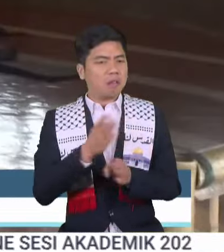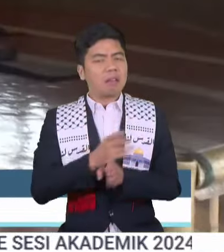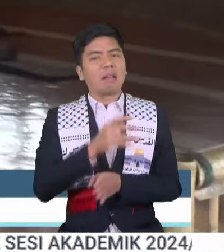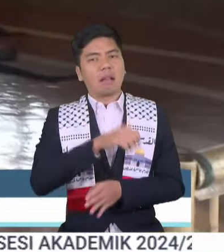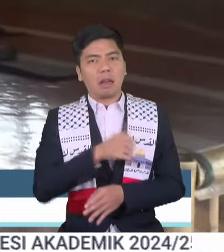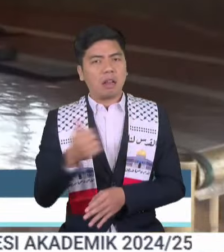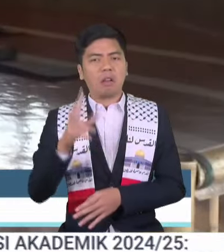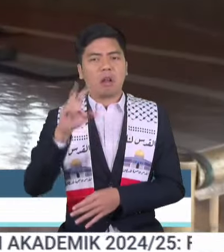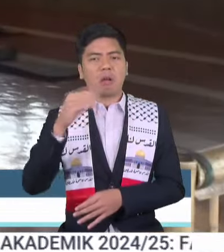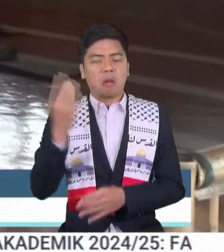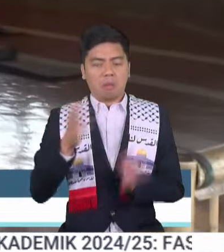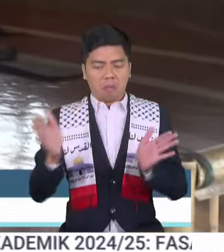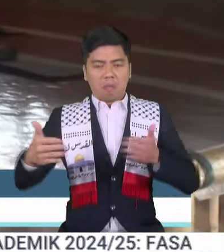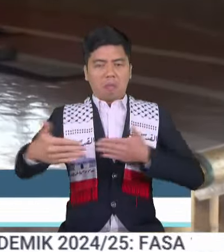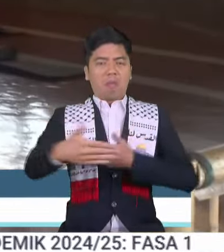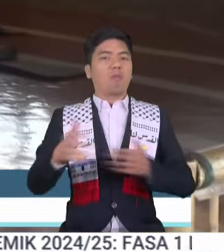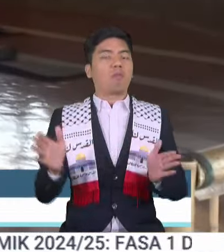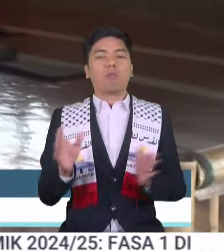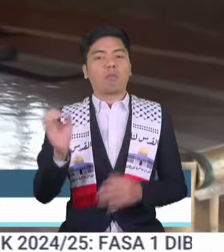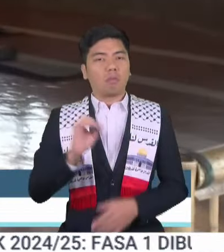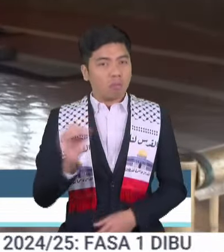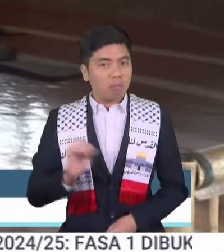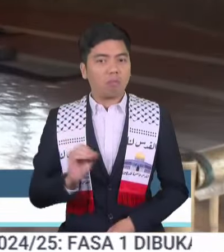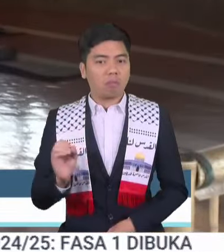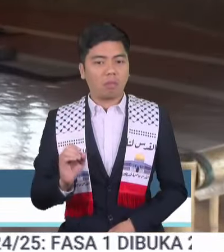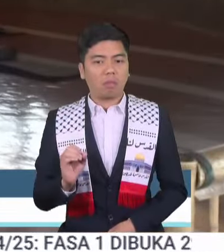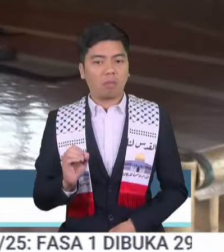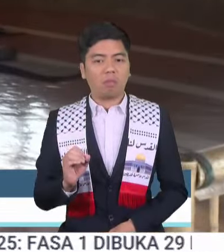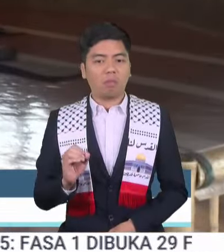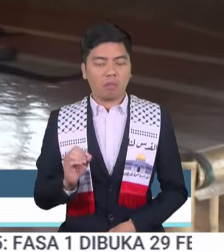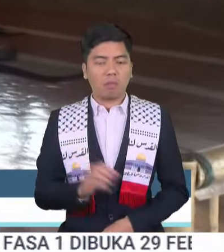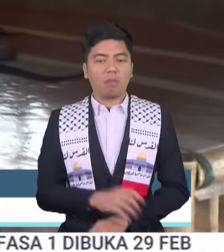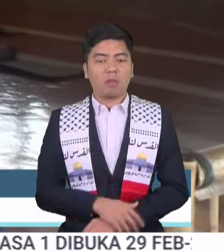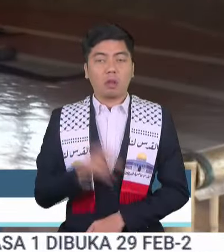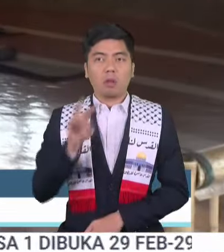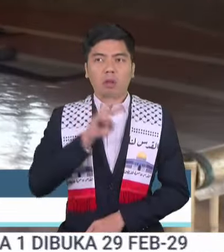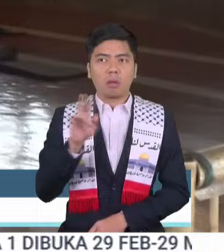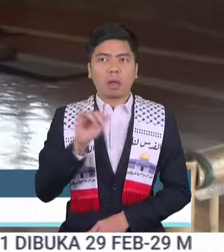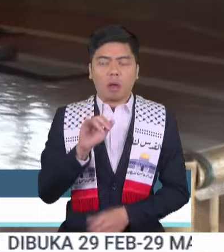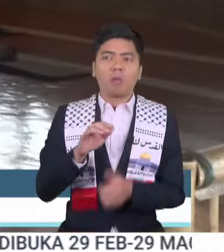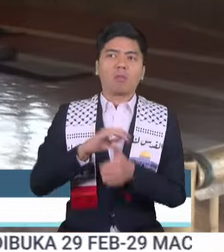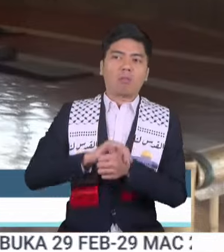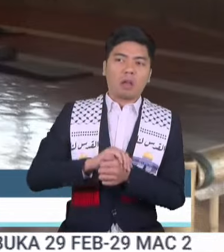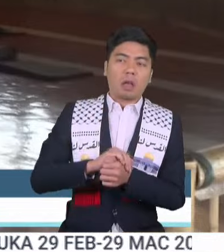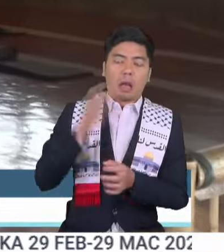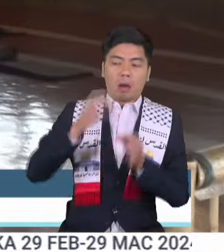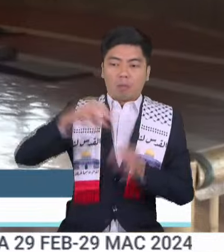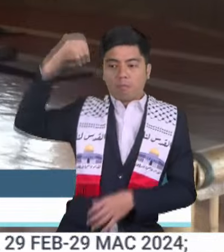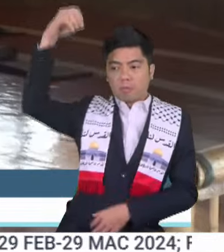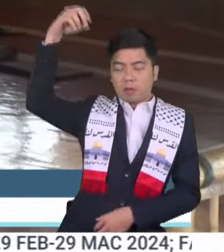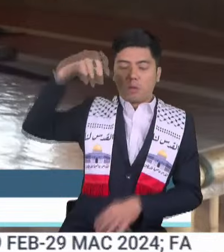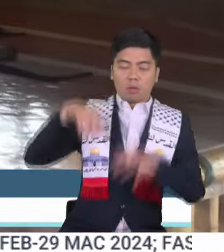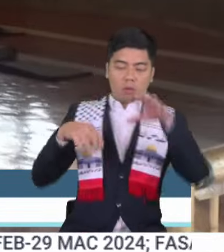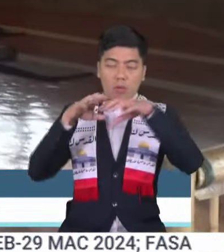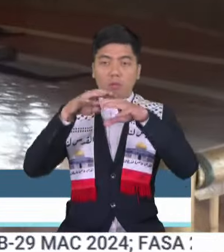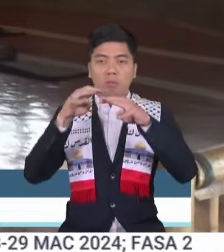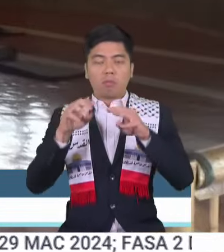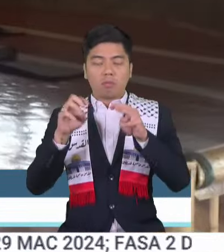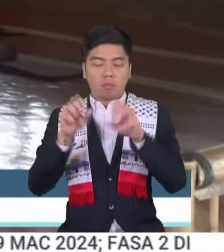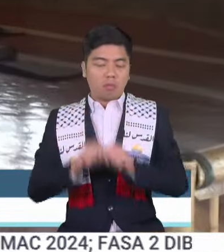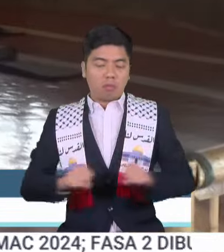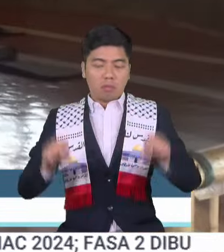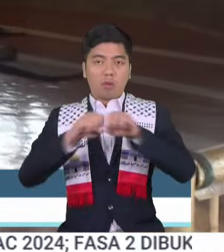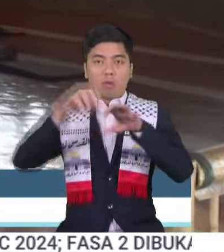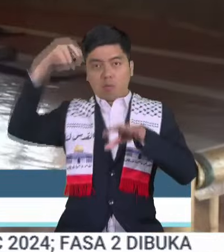dan sebagainya. Jadi saya dapat tahu ia berbentuk seperti seekor penyu kalau kita lihat daripada atas. Dan seni binanya